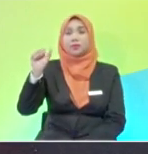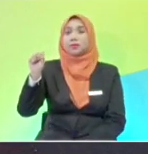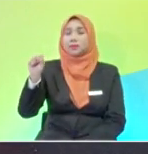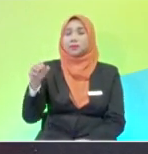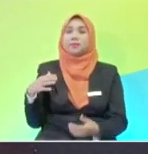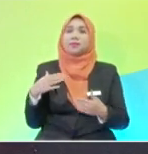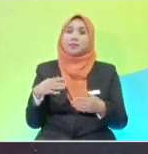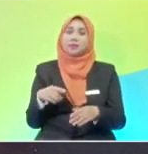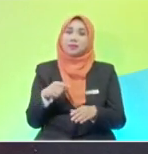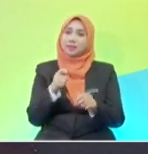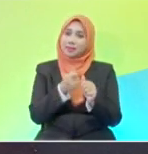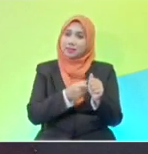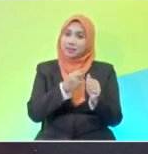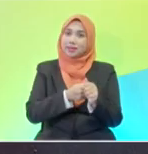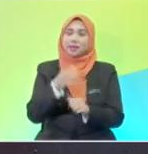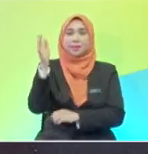pokok